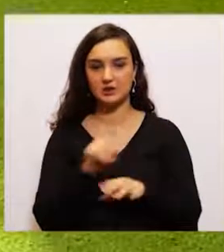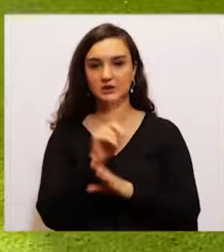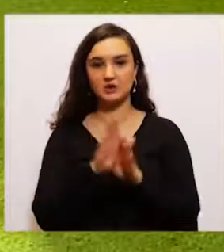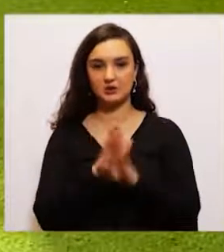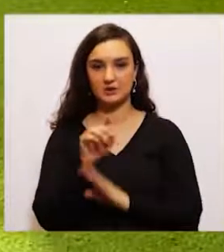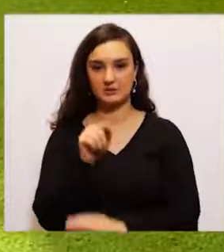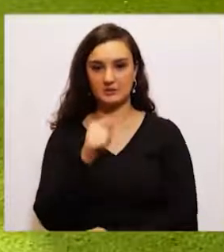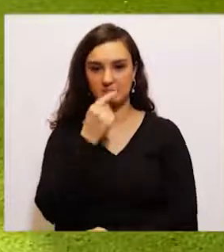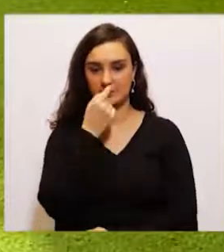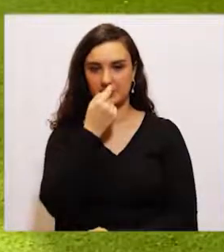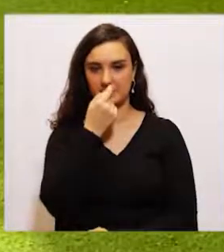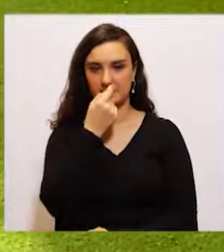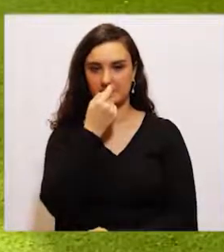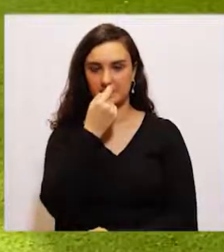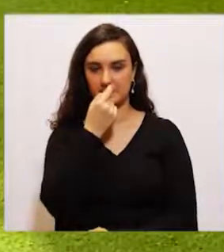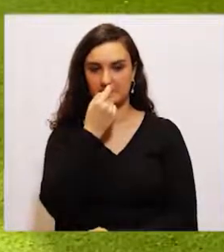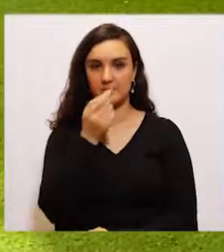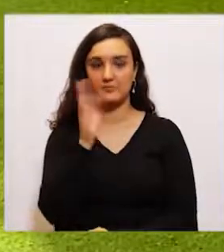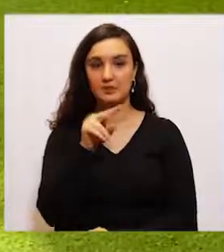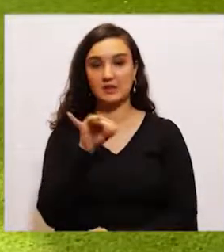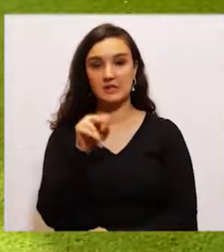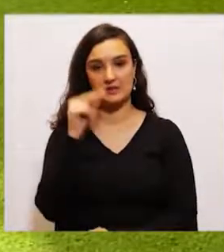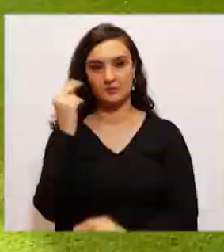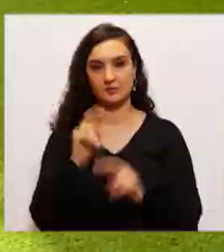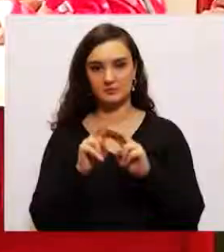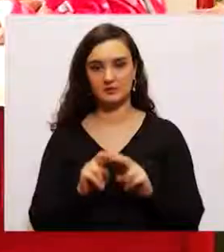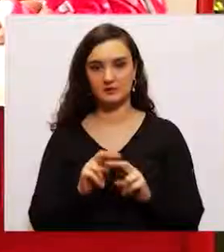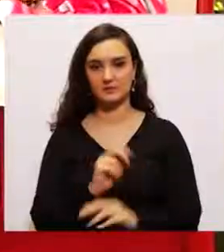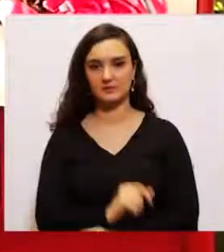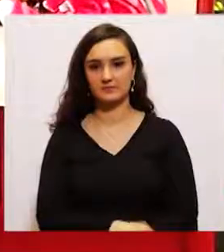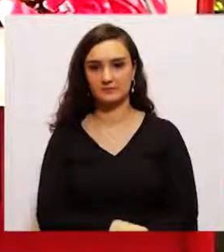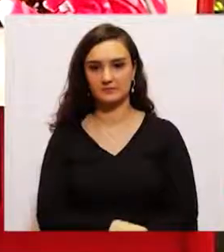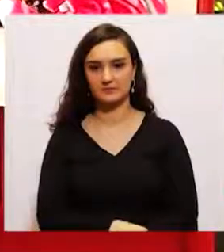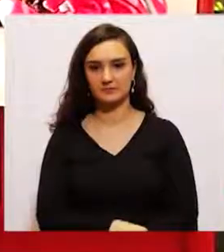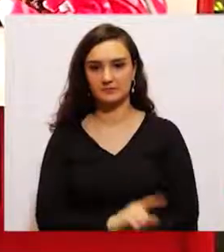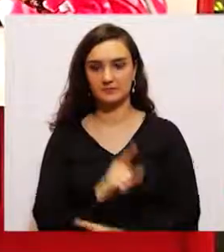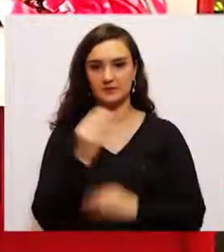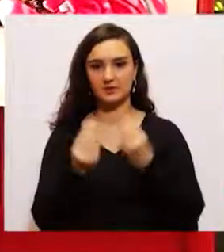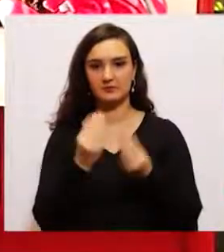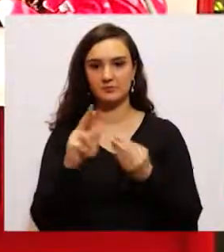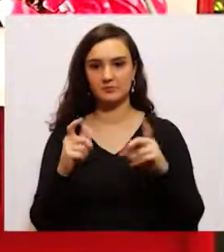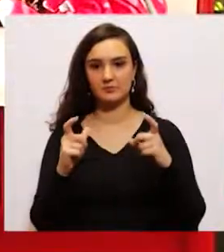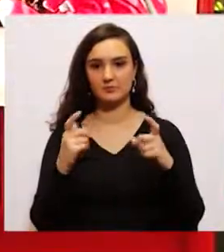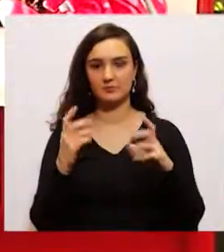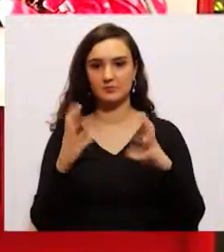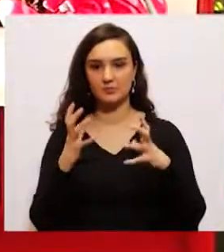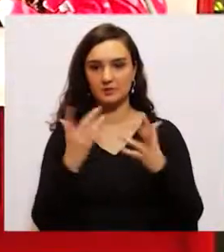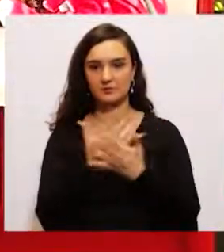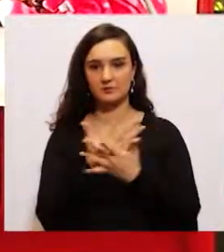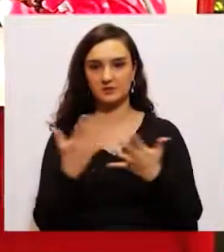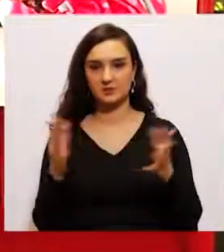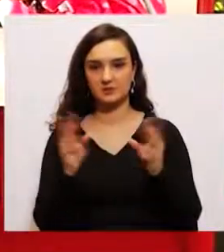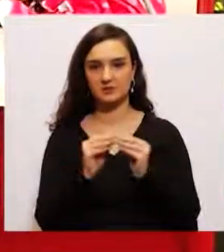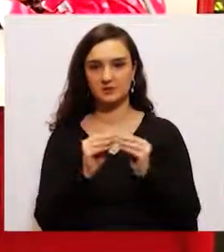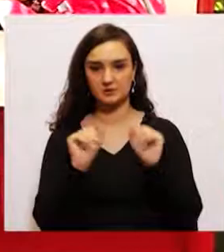შეავსებ? მოდი ვიცომ ლიზაზის რაღაცებთან ერთად. აი რაღაცა თამაშობდა ბურთებთან, დათვებთან, ან